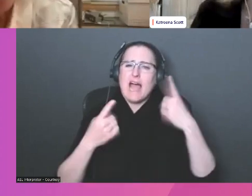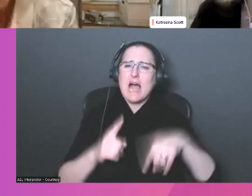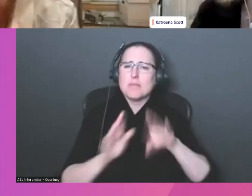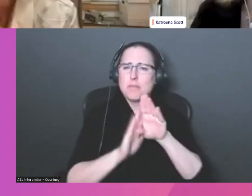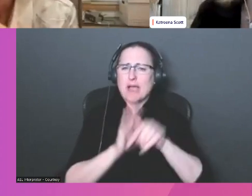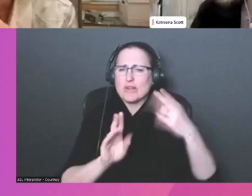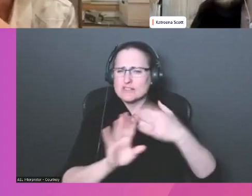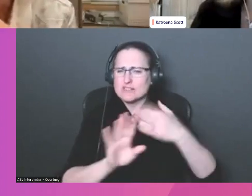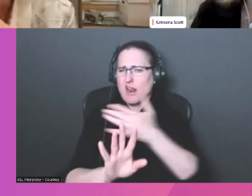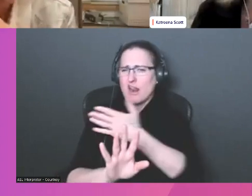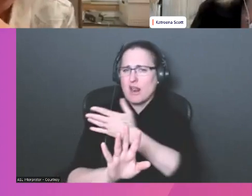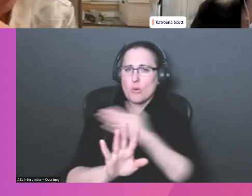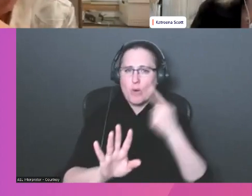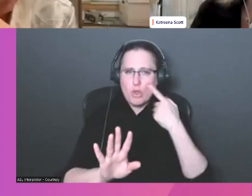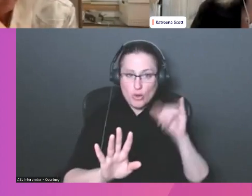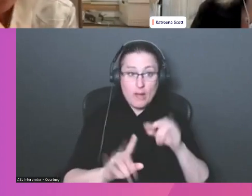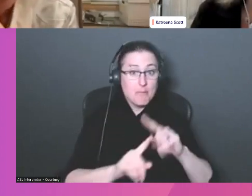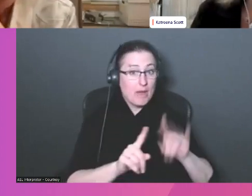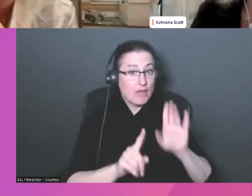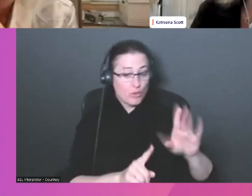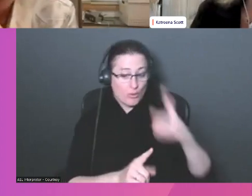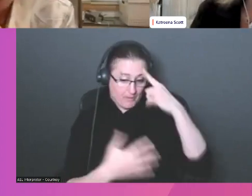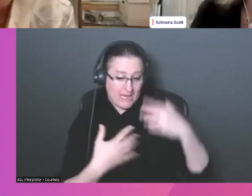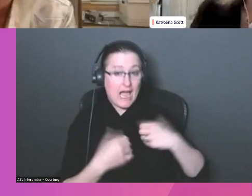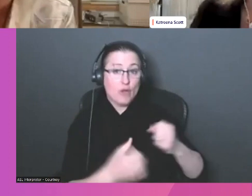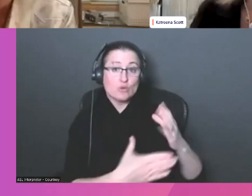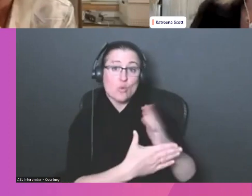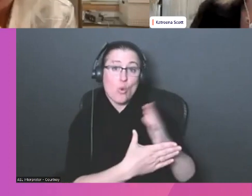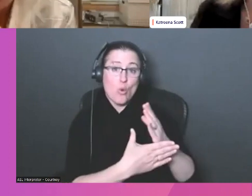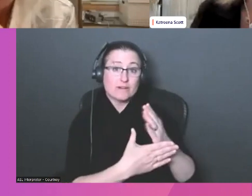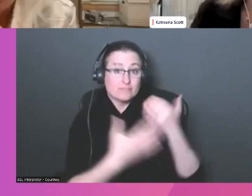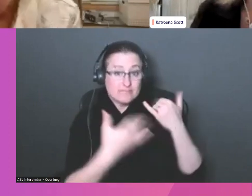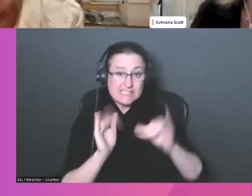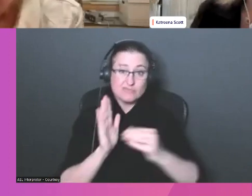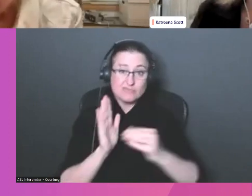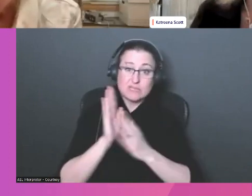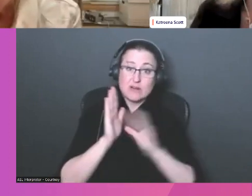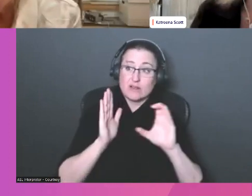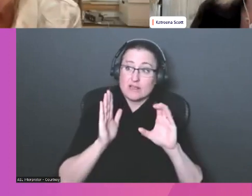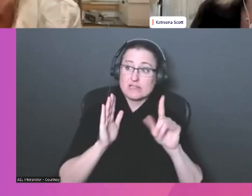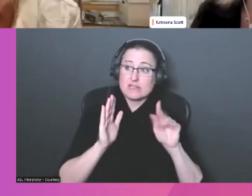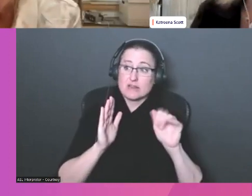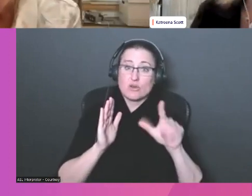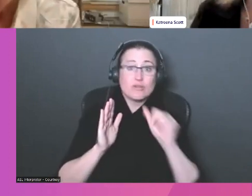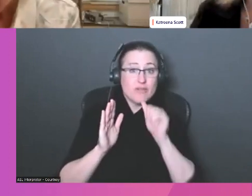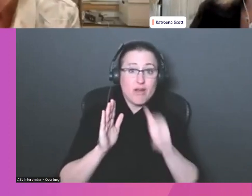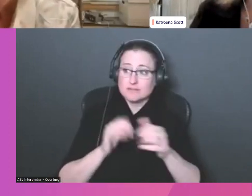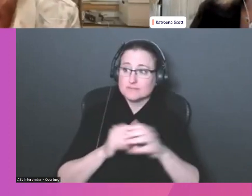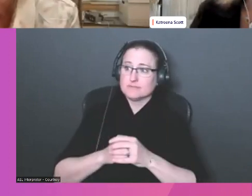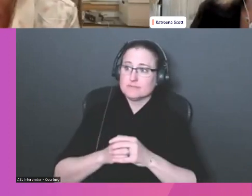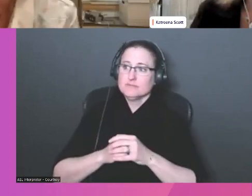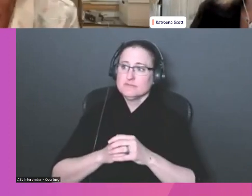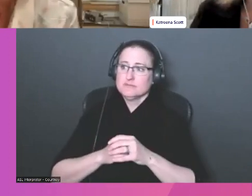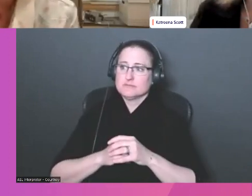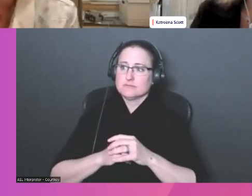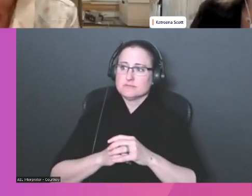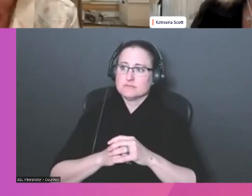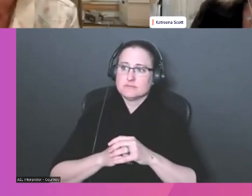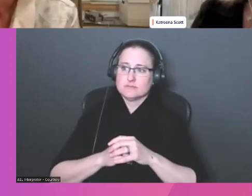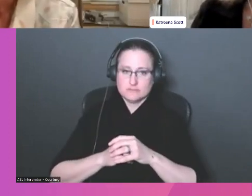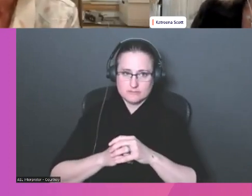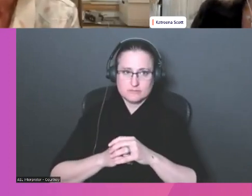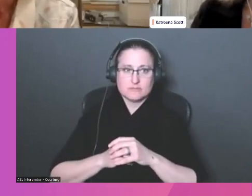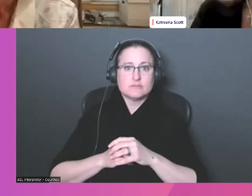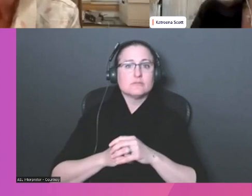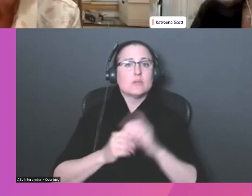d'antécédents. Mais en moyenne, leur note de santé mentale n'était toujours pas dans la